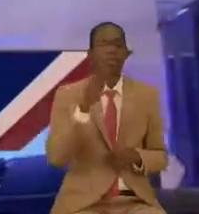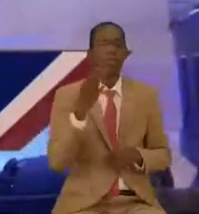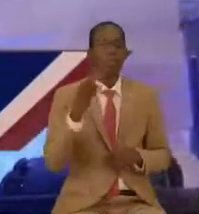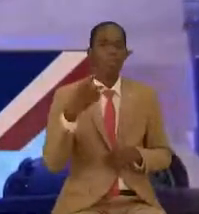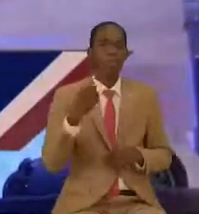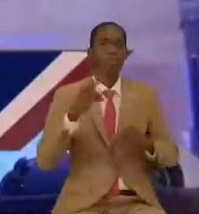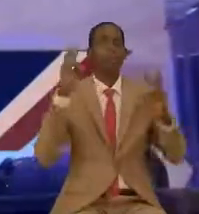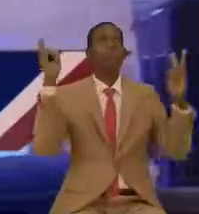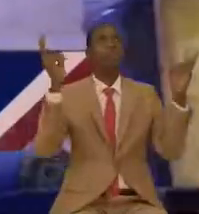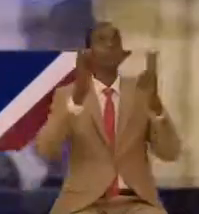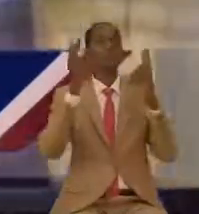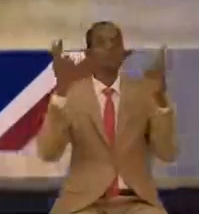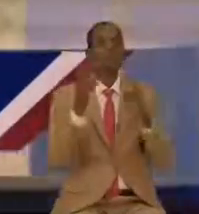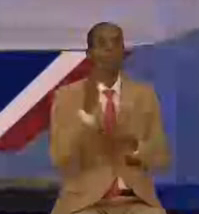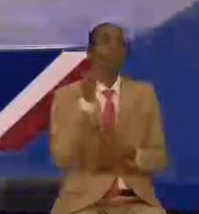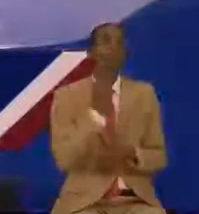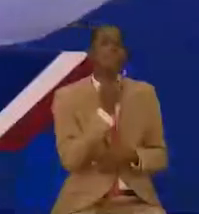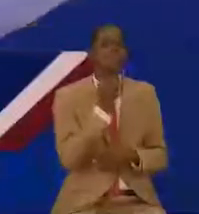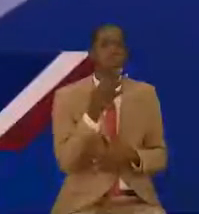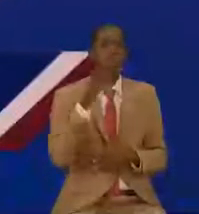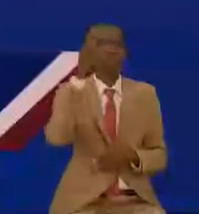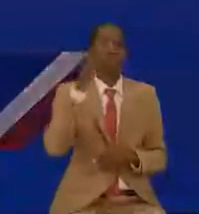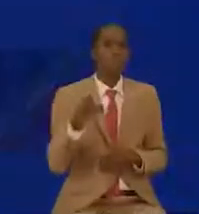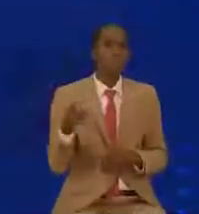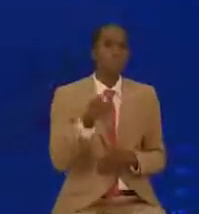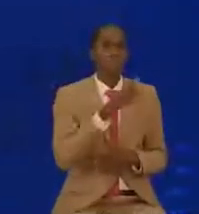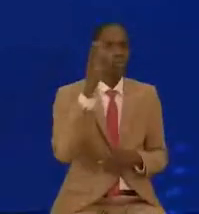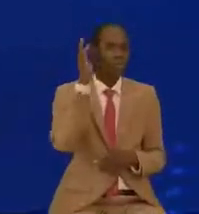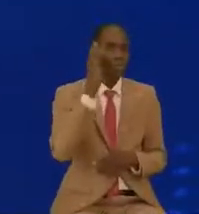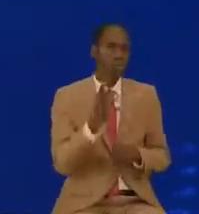transformé de Dieu, de l'Israël triomphant de Dieu.